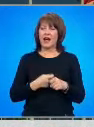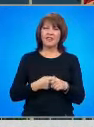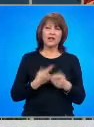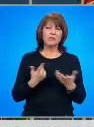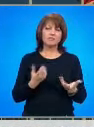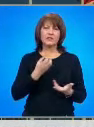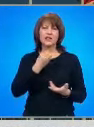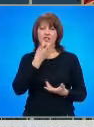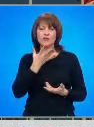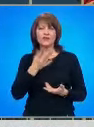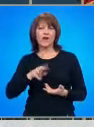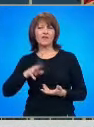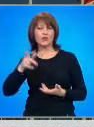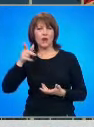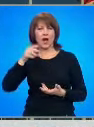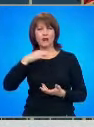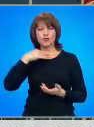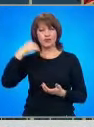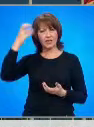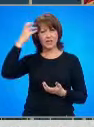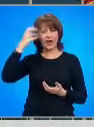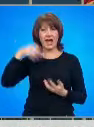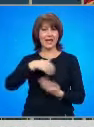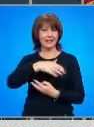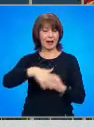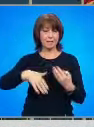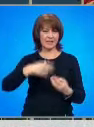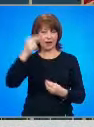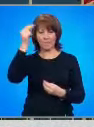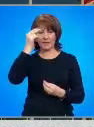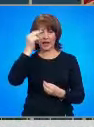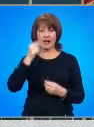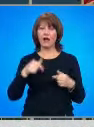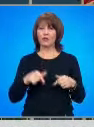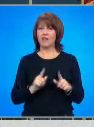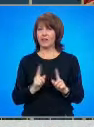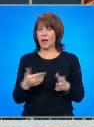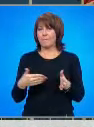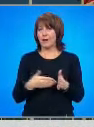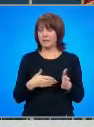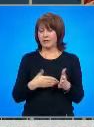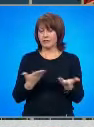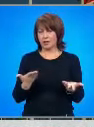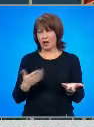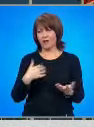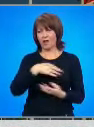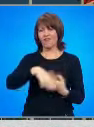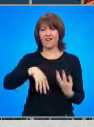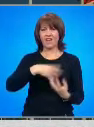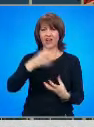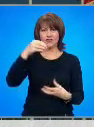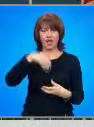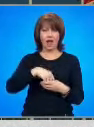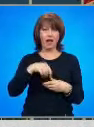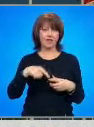се е случило в една чужда държава и е намесена България като действителност, според мен не е причина да бъде въвлечена България в какъвто и